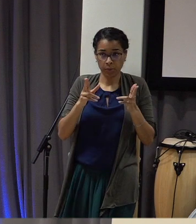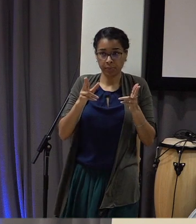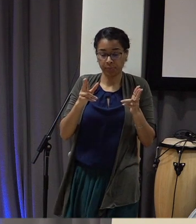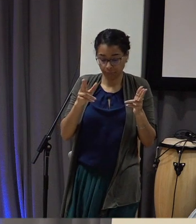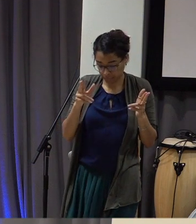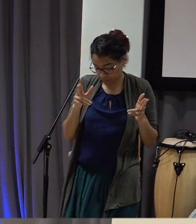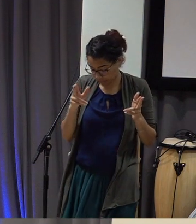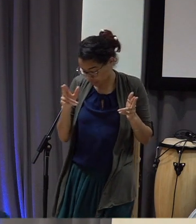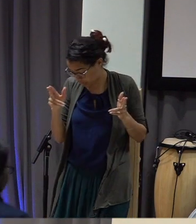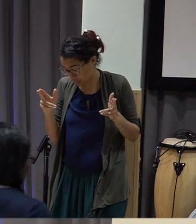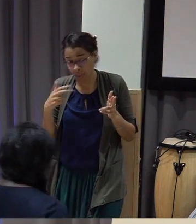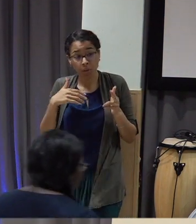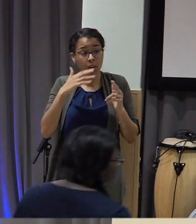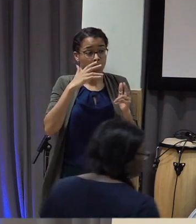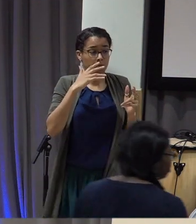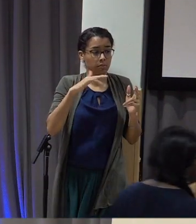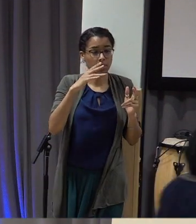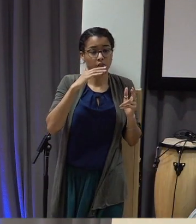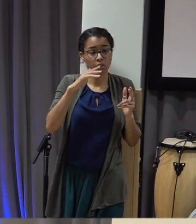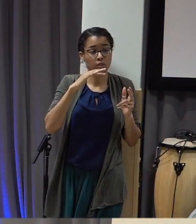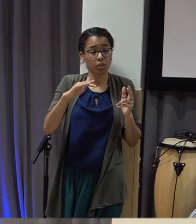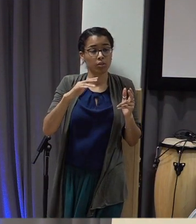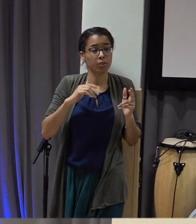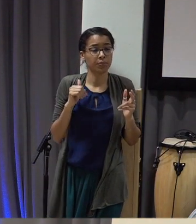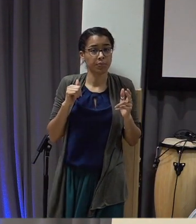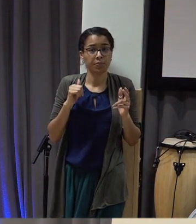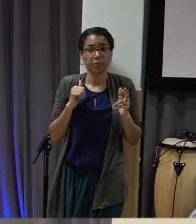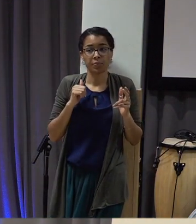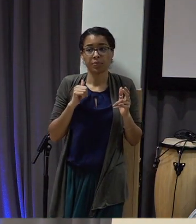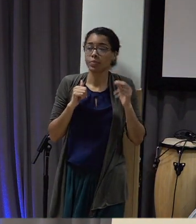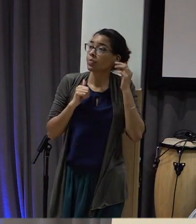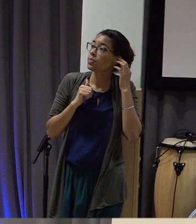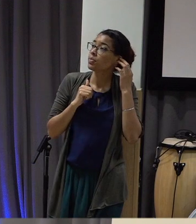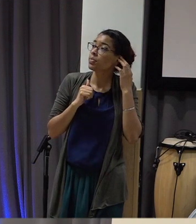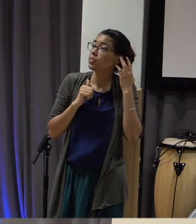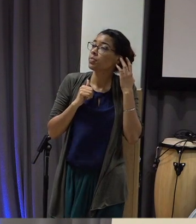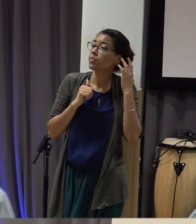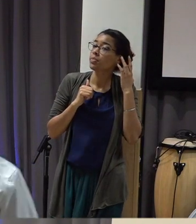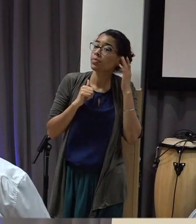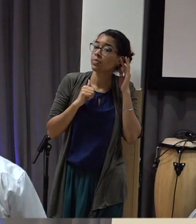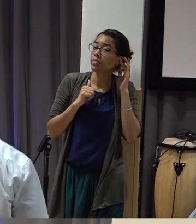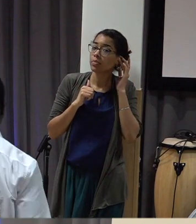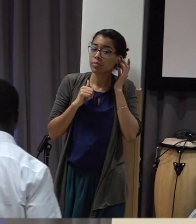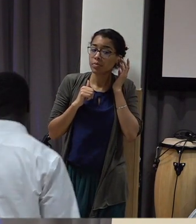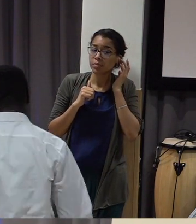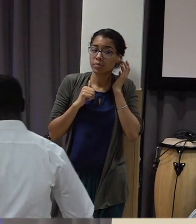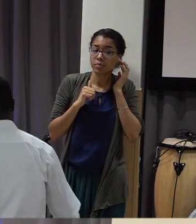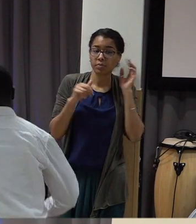j'aimerais qu'on chante ce chant qui dit « Je m'abandonne »